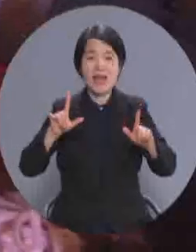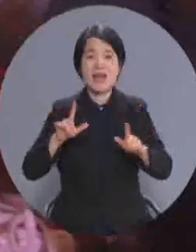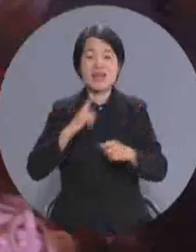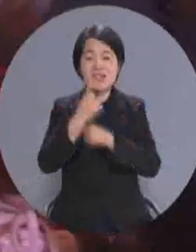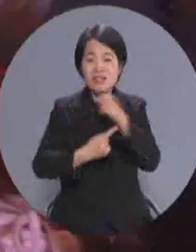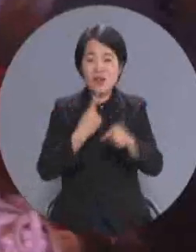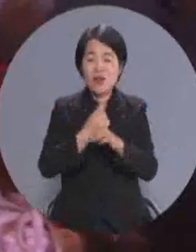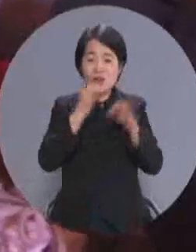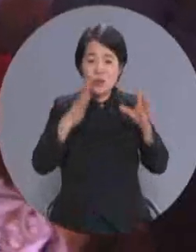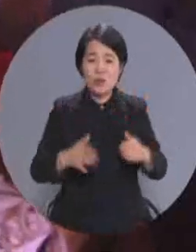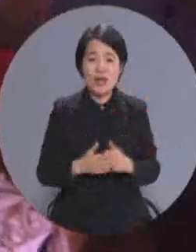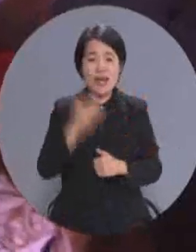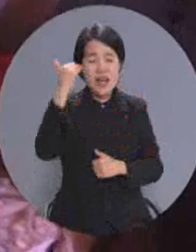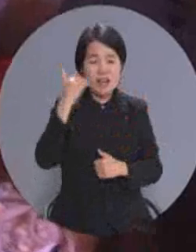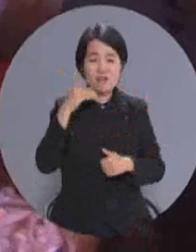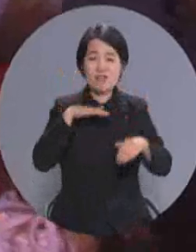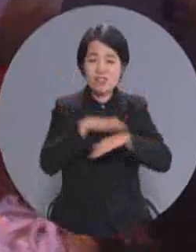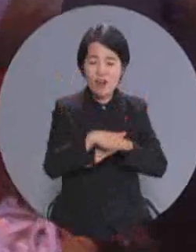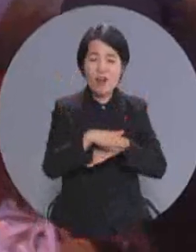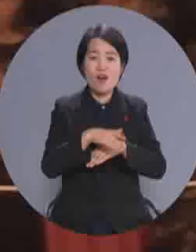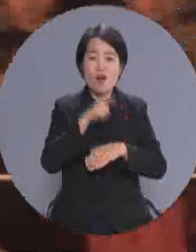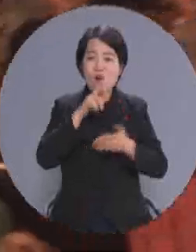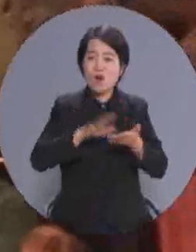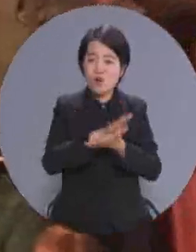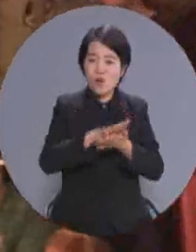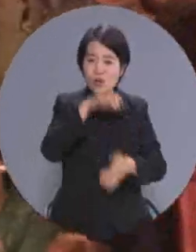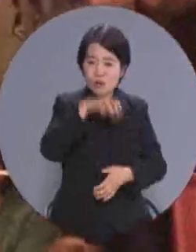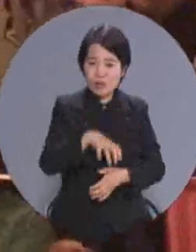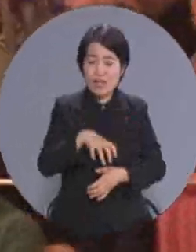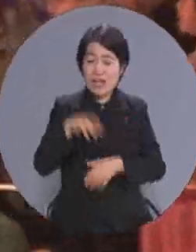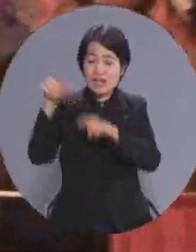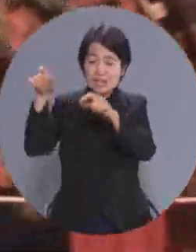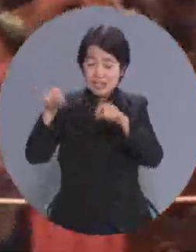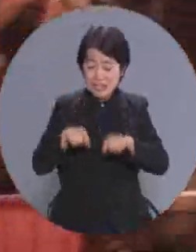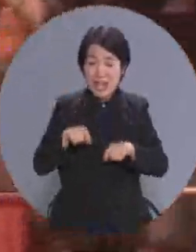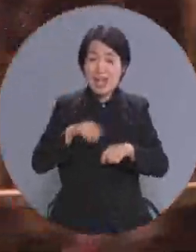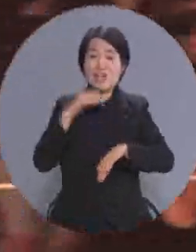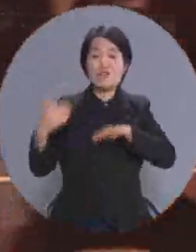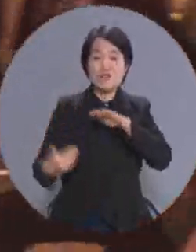새해에는 K-디즈니 순천으로 대표되는 새로운 순천시의 미래